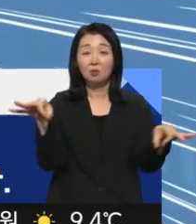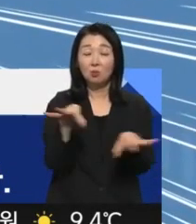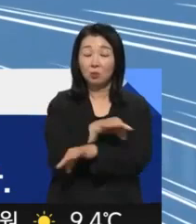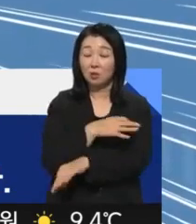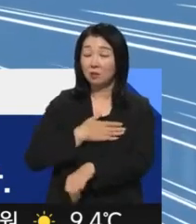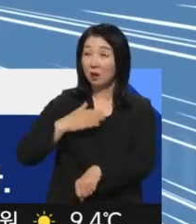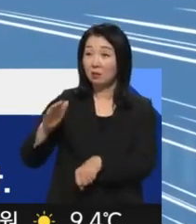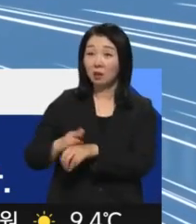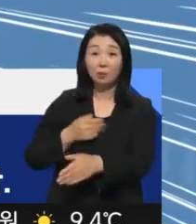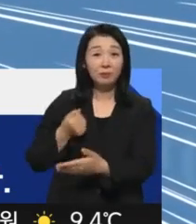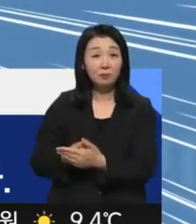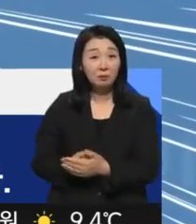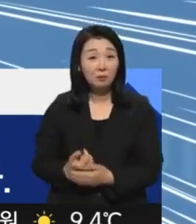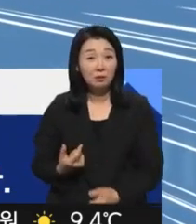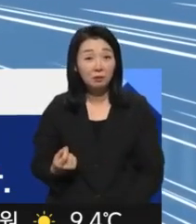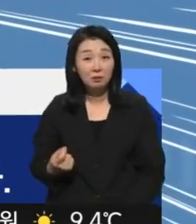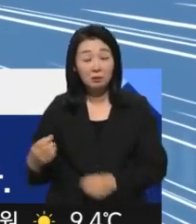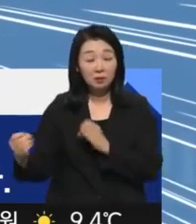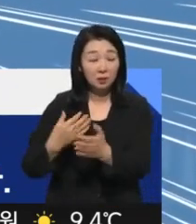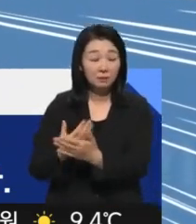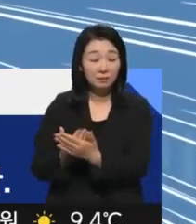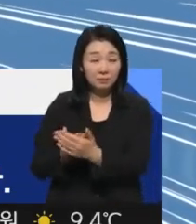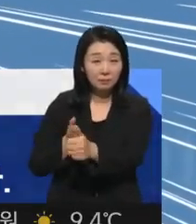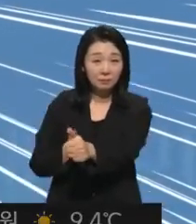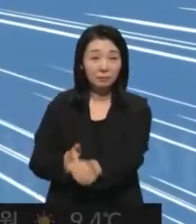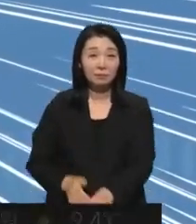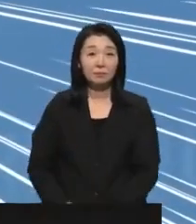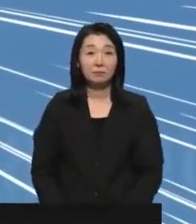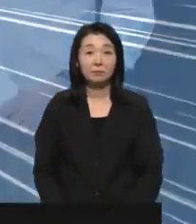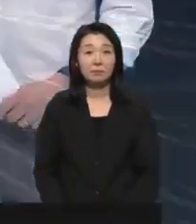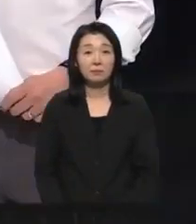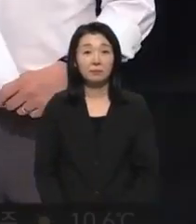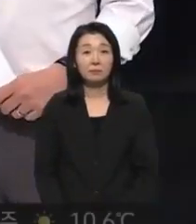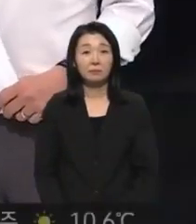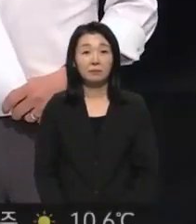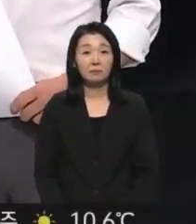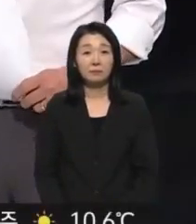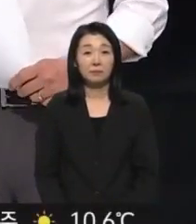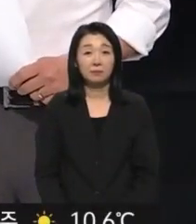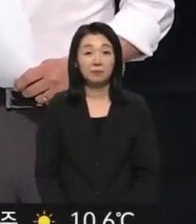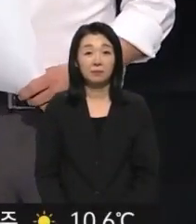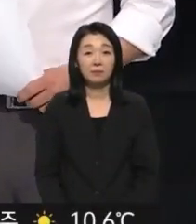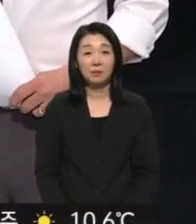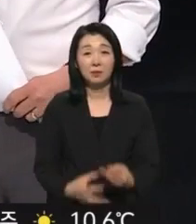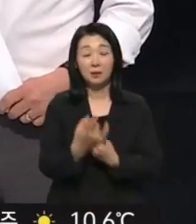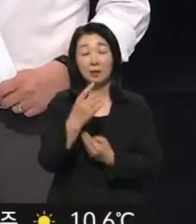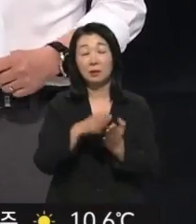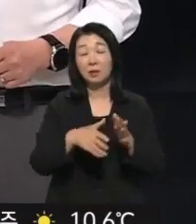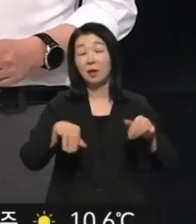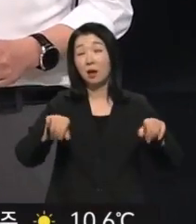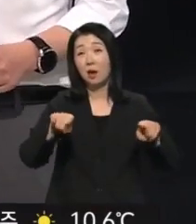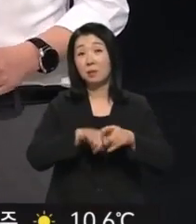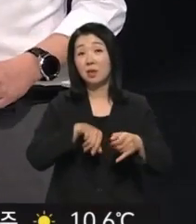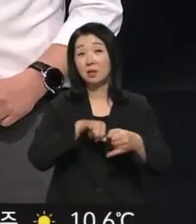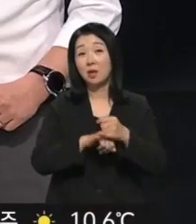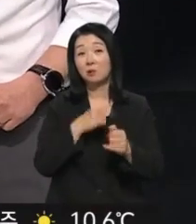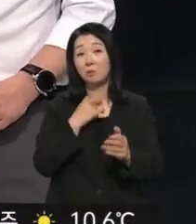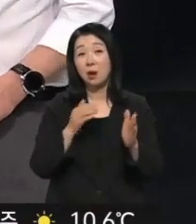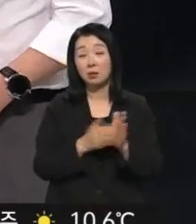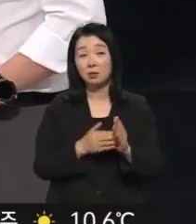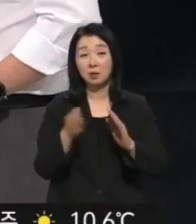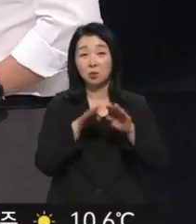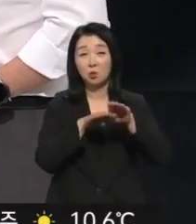잘못된 결정이었습니까? 대답해 주시기 바랍니다. 단일화 때 함께 약속했던 공정과